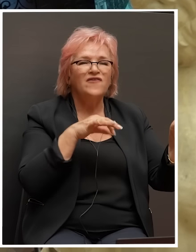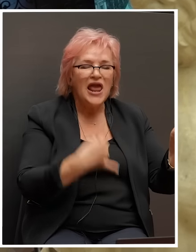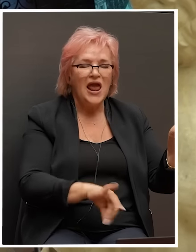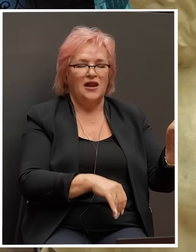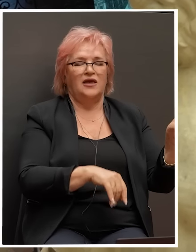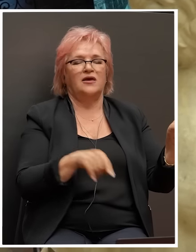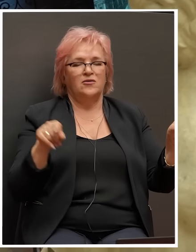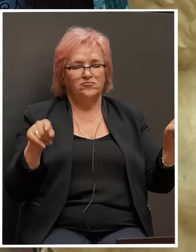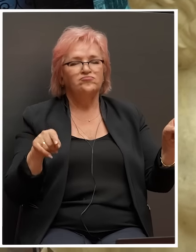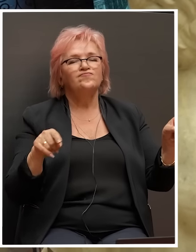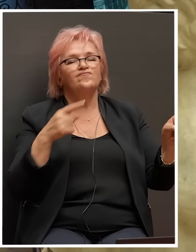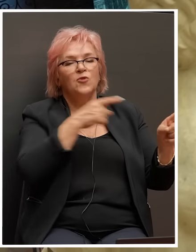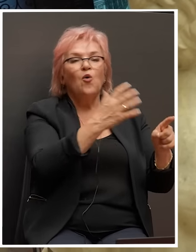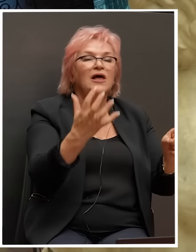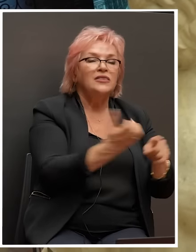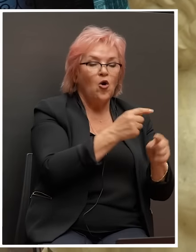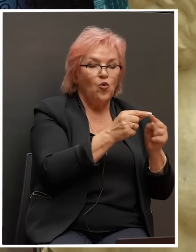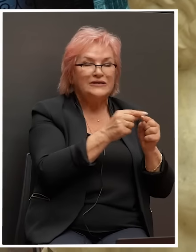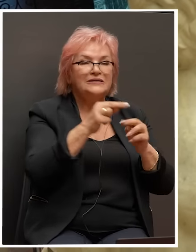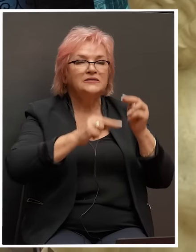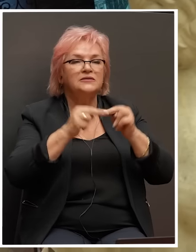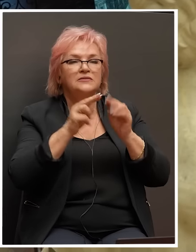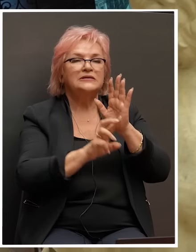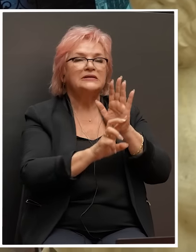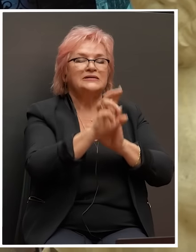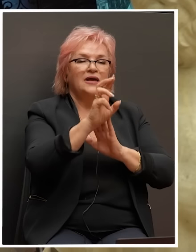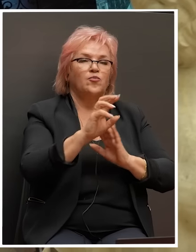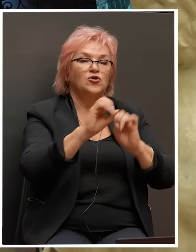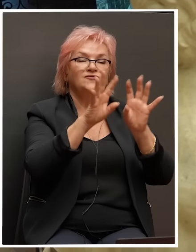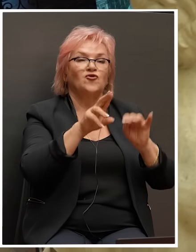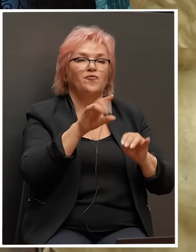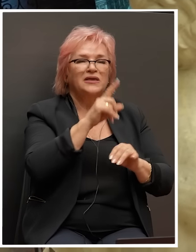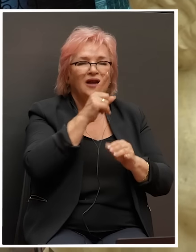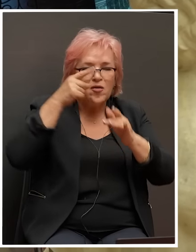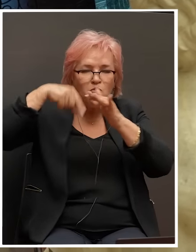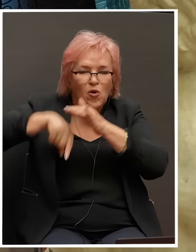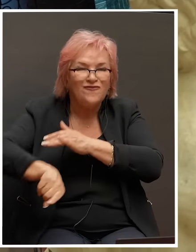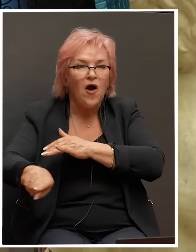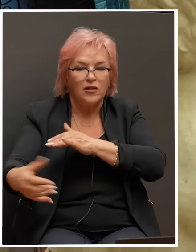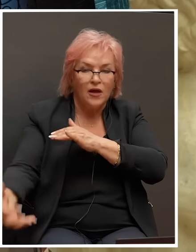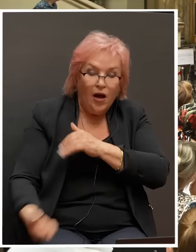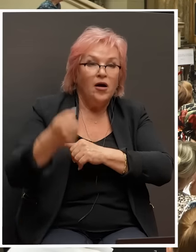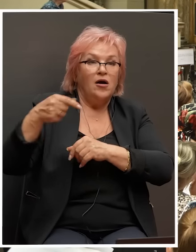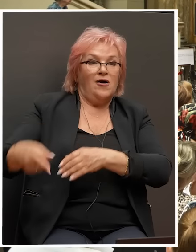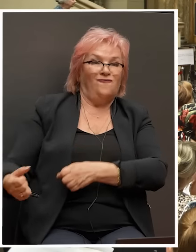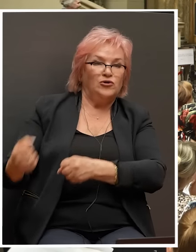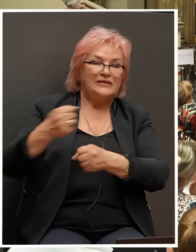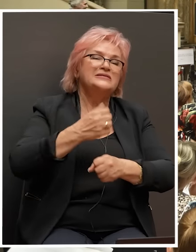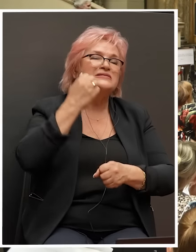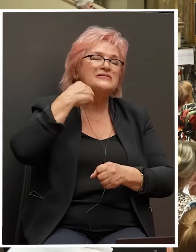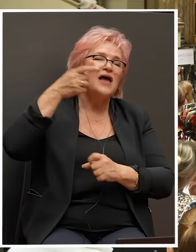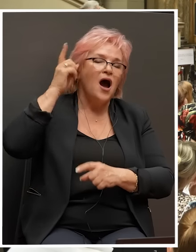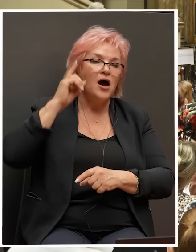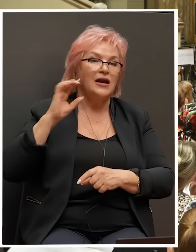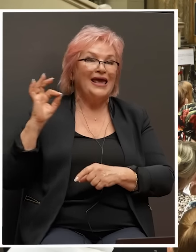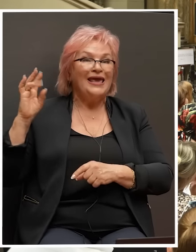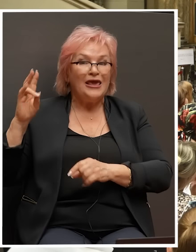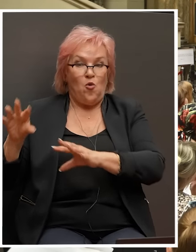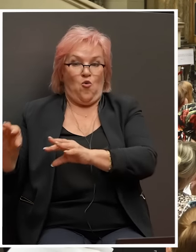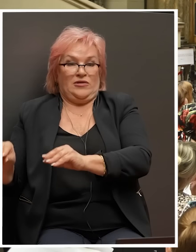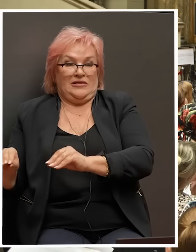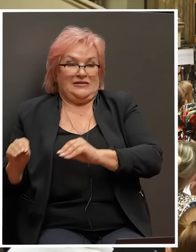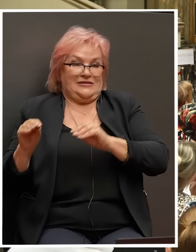Он находит он ее в процессе строительства собора Святого Петра в каком-то из подвалов, базилики старой. И он